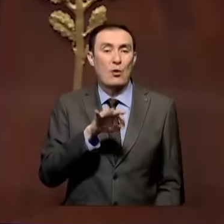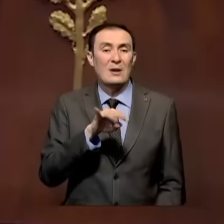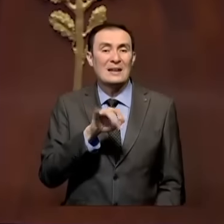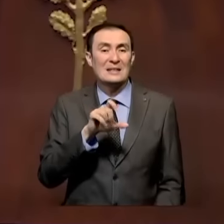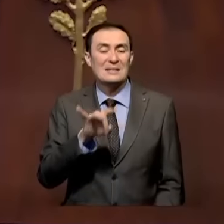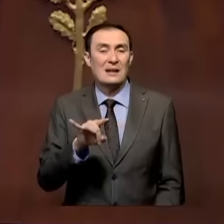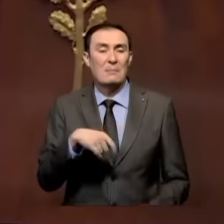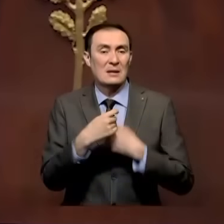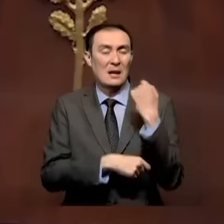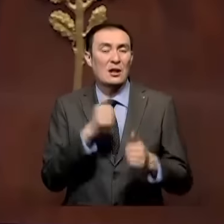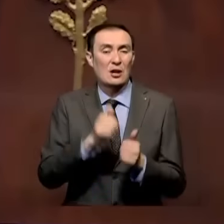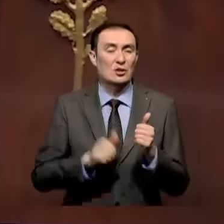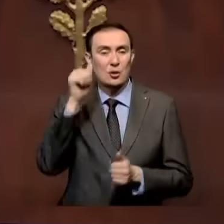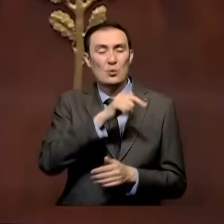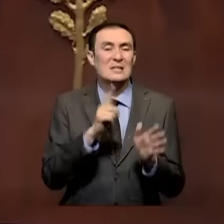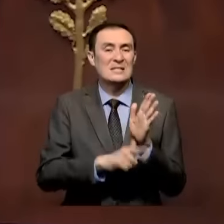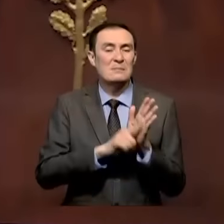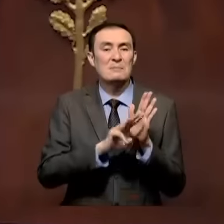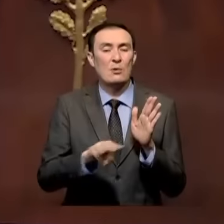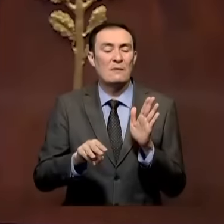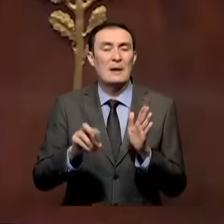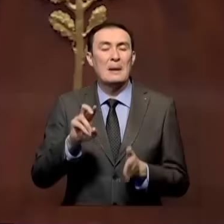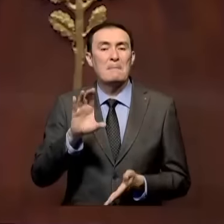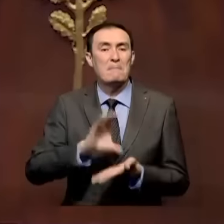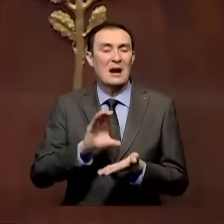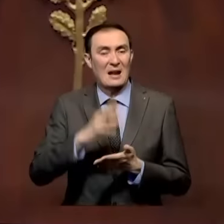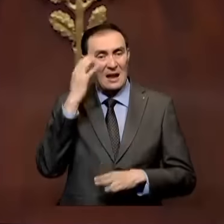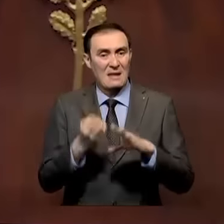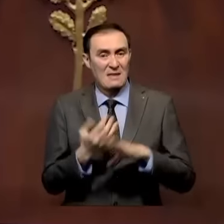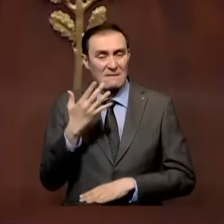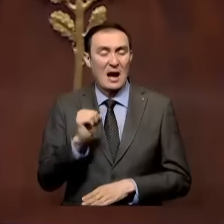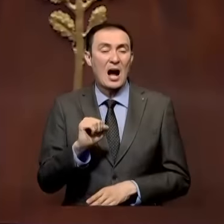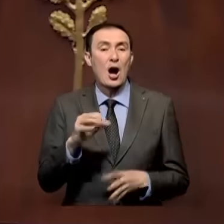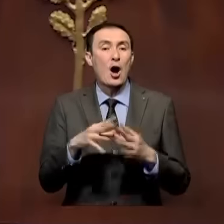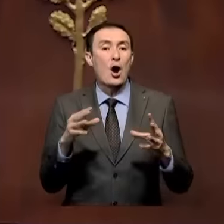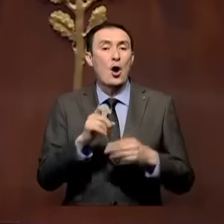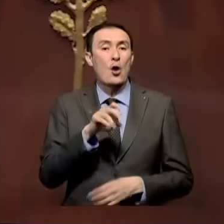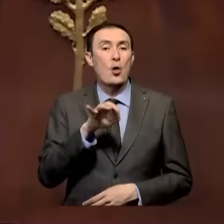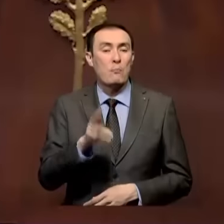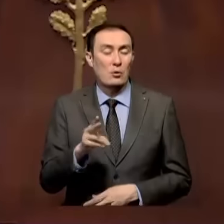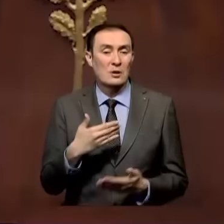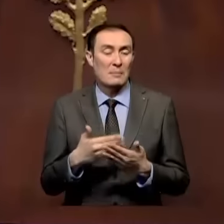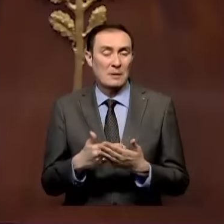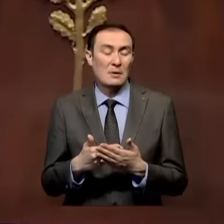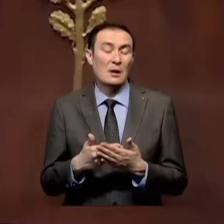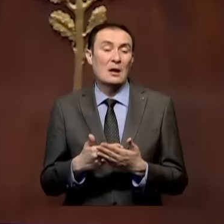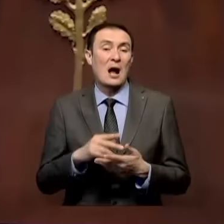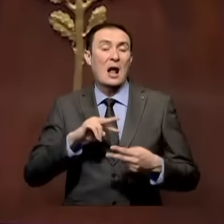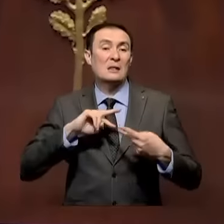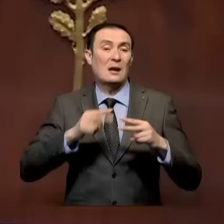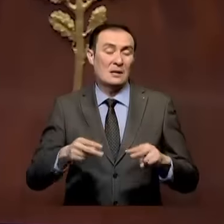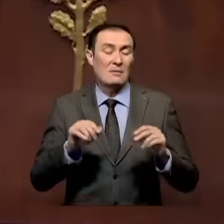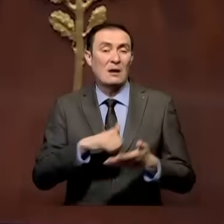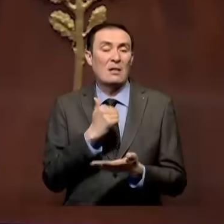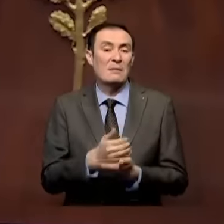материал, требует ежегодно 70 миллионов баррелей нефти, в то время как хлопок, первая растительная альтернатива синтетическим волокнам,